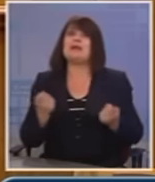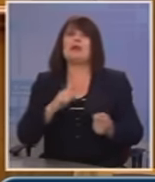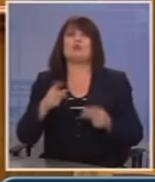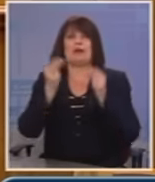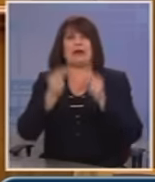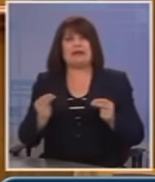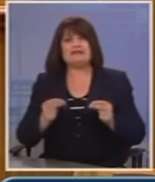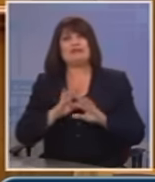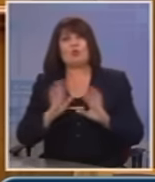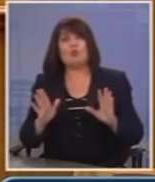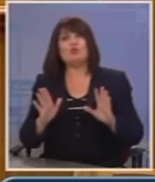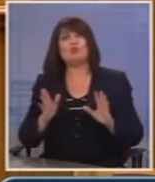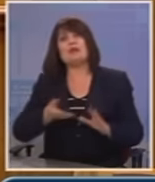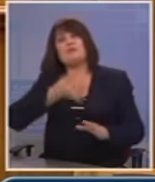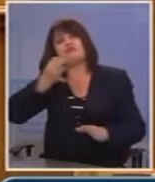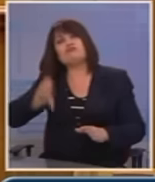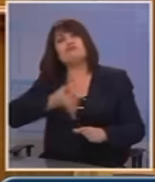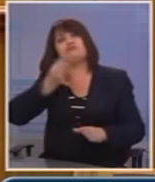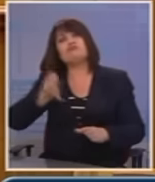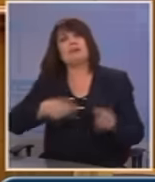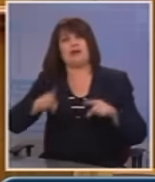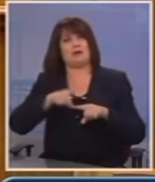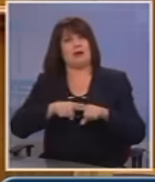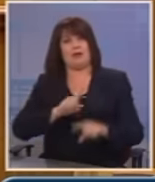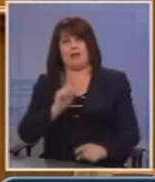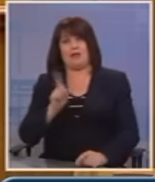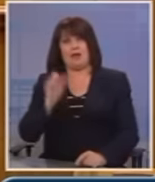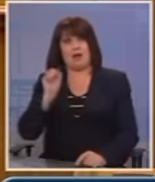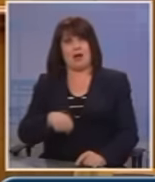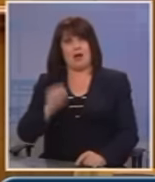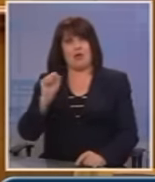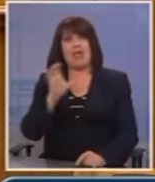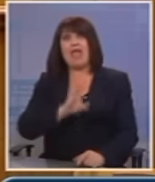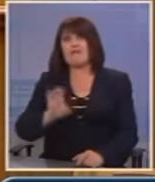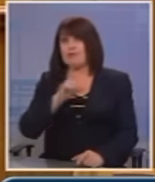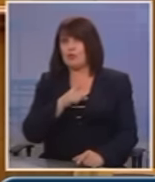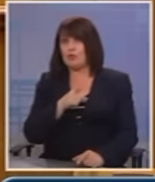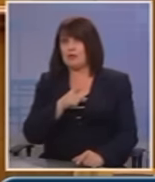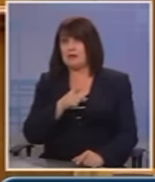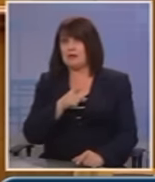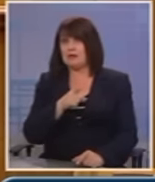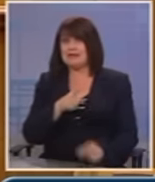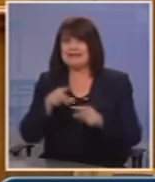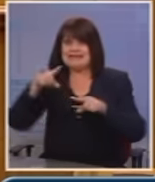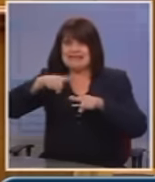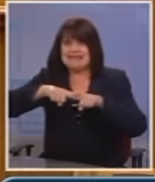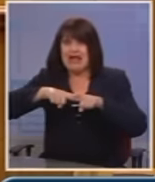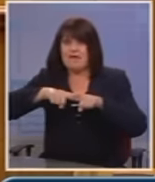λύση ούτε αφήγημα για τη χώρα. Το ναι ή το όχι στην Ευρώπη είναι ένα